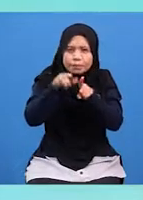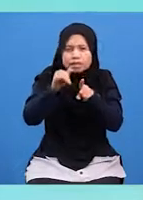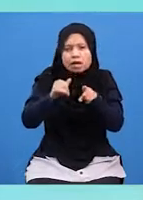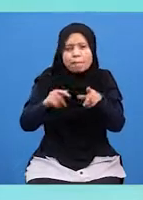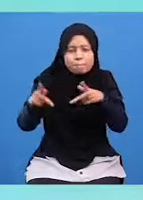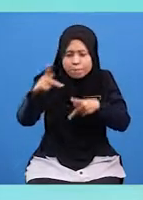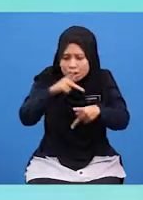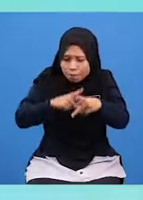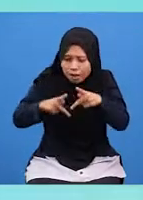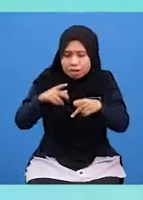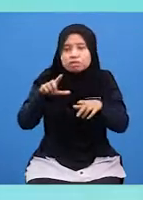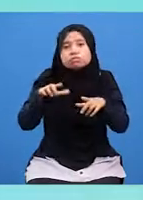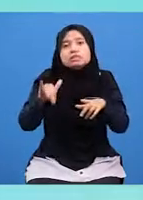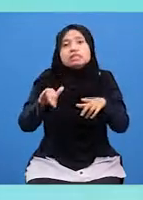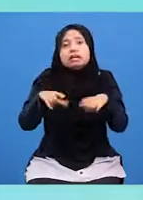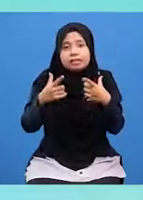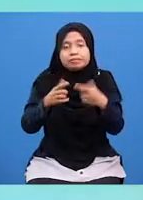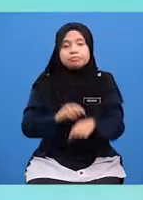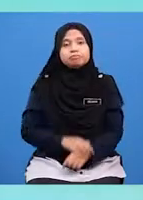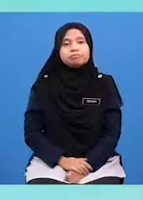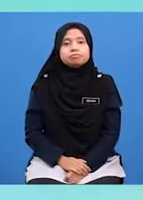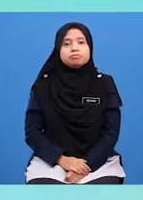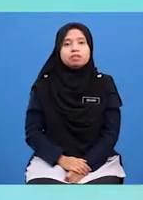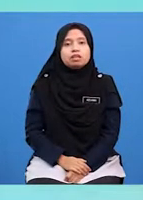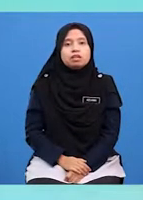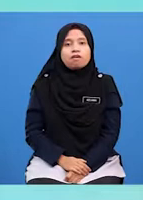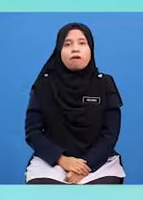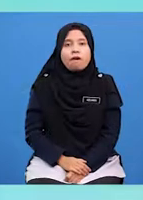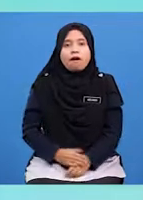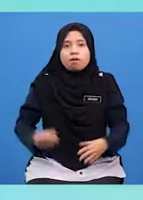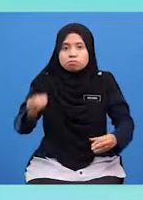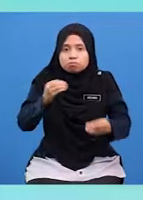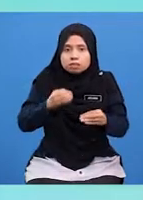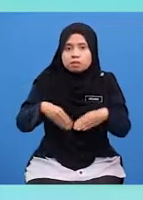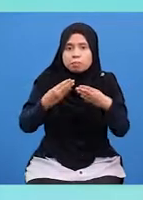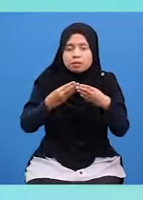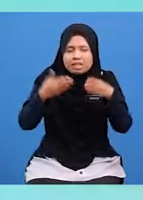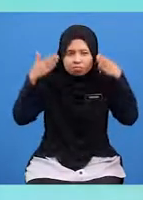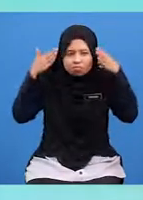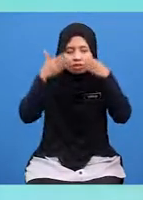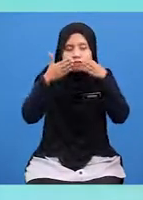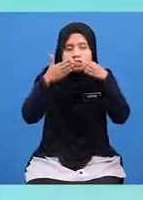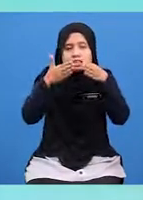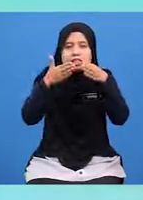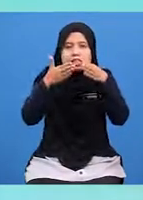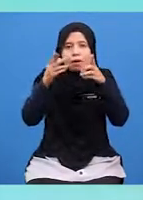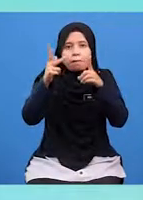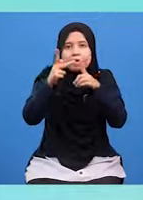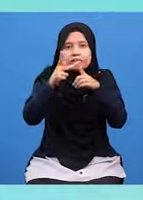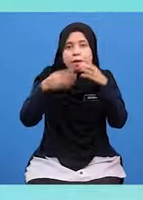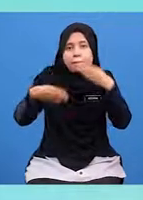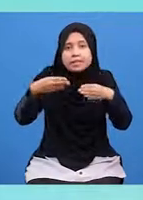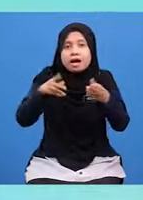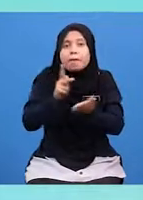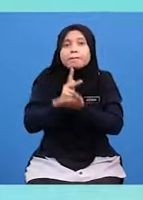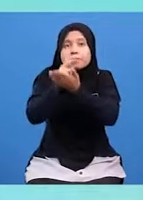lain seperti Marco Polo dan sebagainya. Pengembaraannya memberi persepsi dan nafas baru kepada bidang